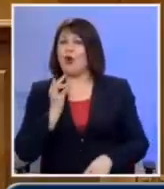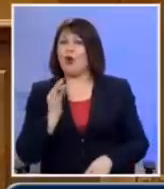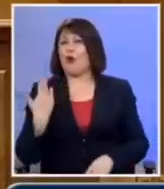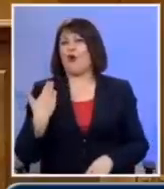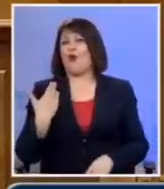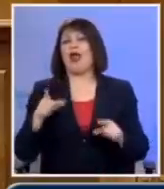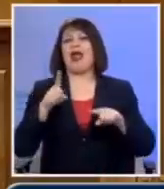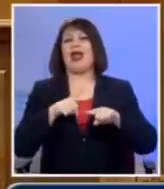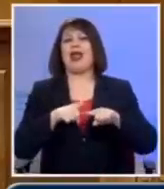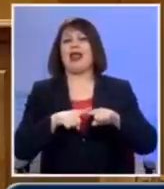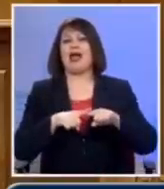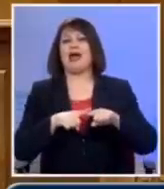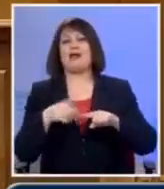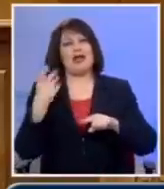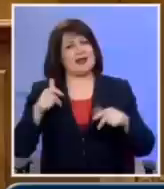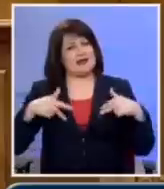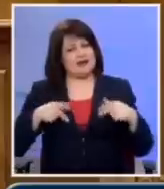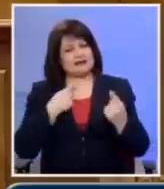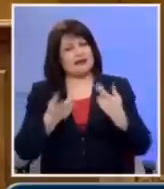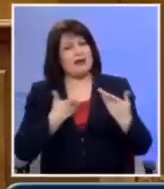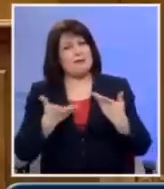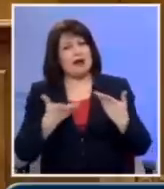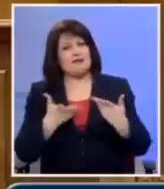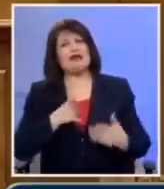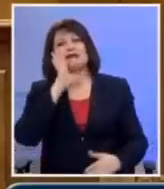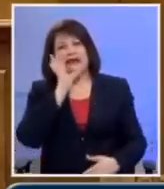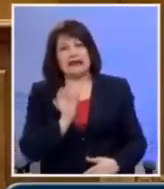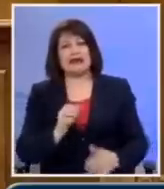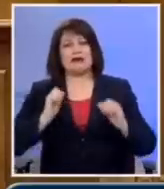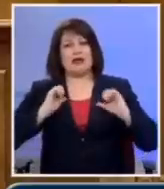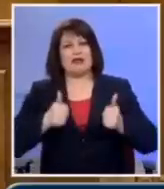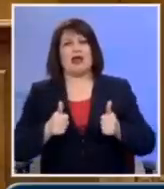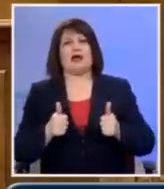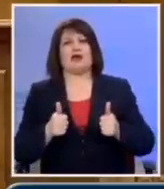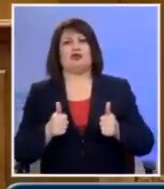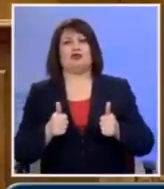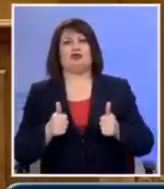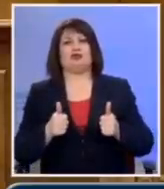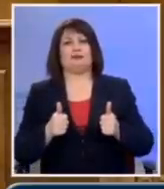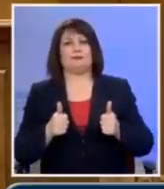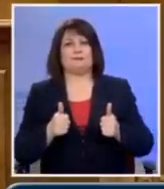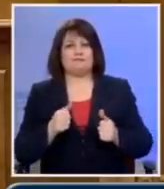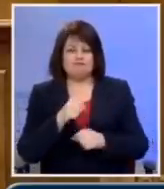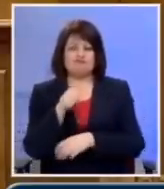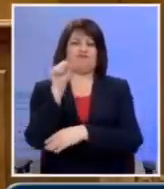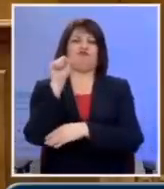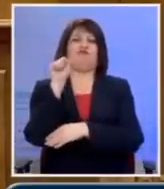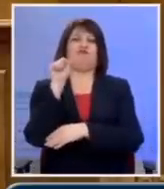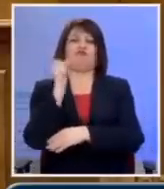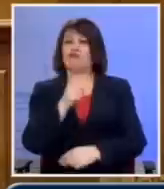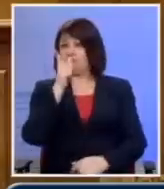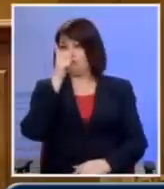μια κυβέρνηση που διαπραγματεύεται με ειλικρίνεια και με θάρρος, με ψηλά το κεφάλι,